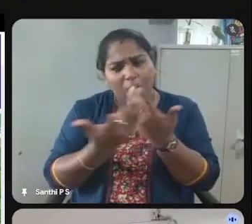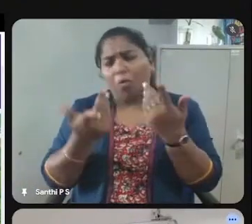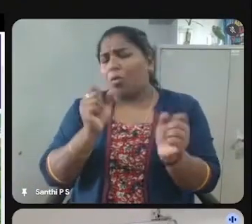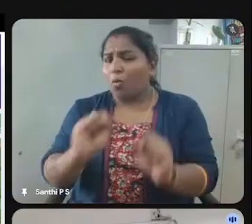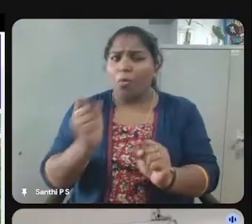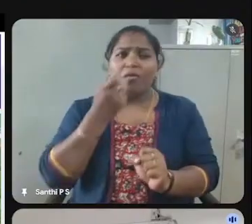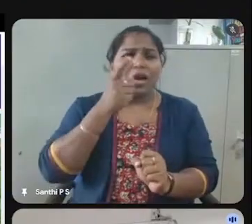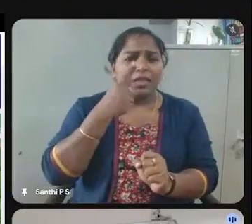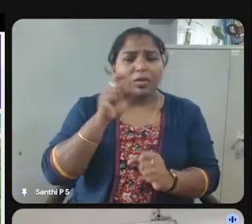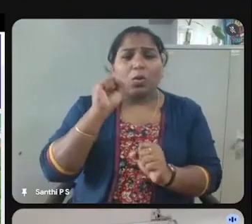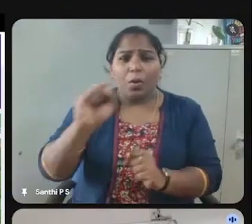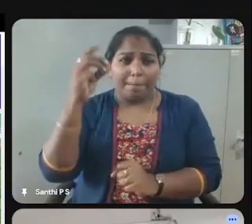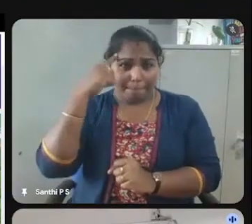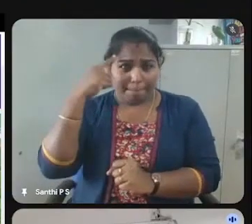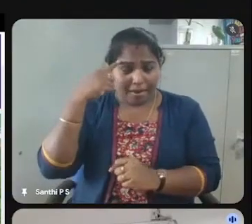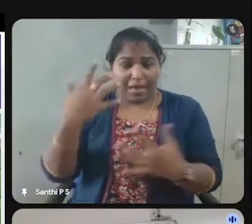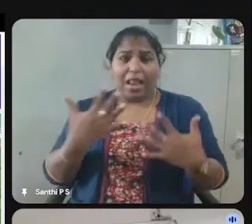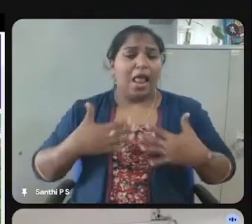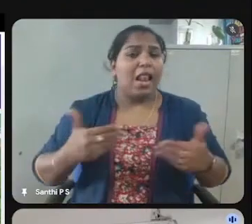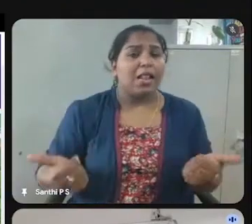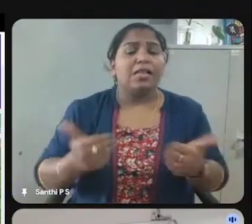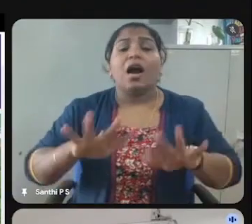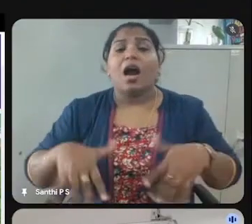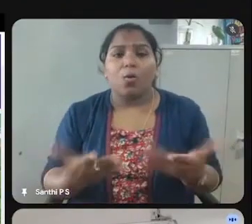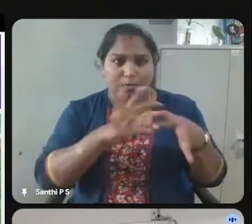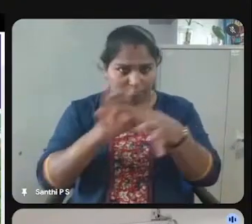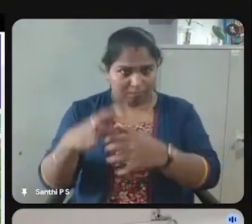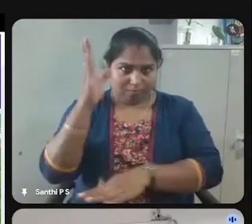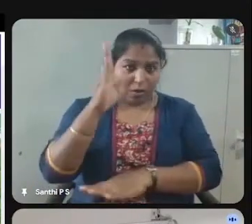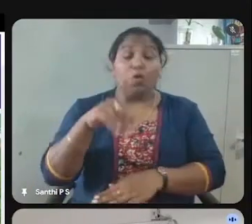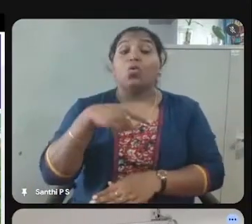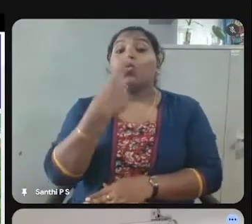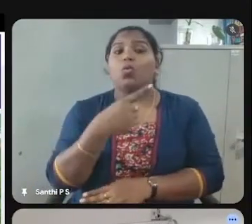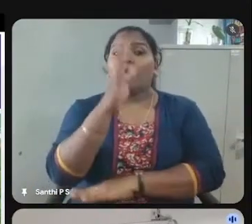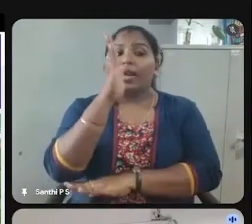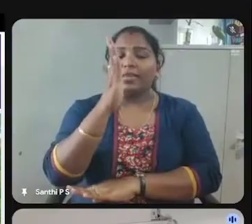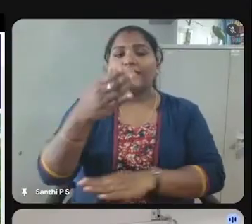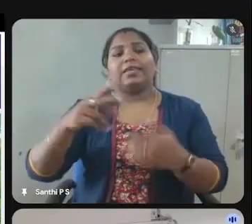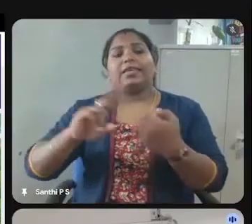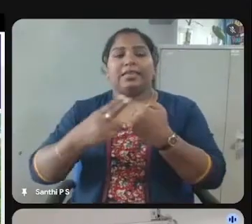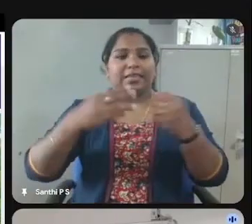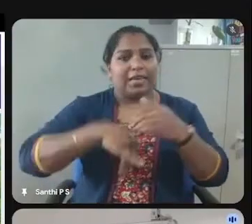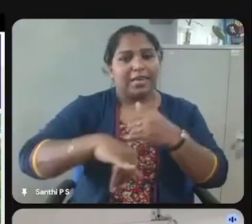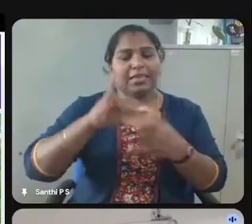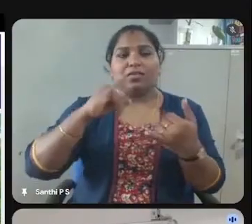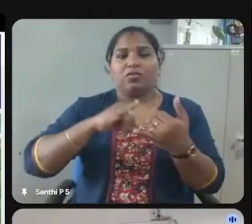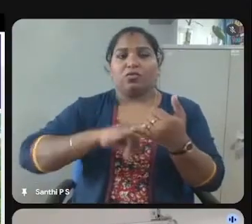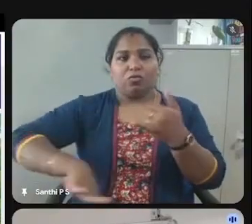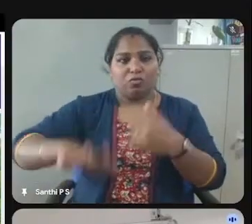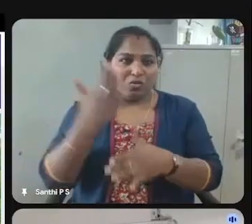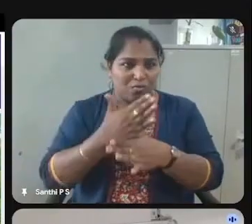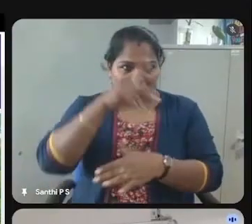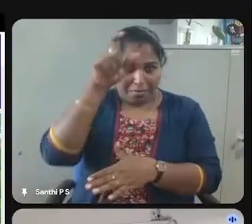ചെയ്യുന്നത് തിരുവനന്തപുരം നാഷണൽ ഇൻസ്റ്റിറ്റ്യൂട്ട് ഓഫ് സ്പീച്ച് ആൻഡ് ഹിയറിംഗിലെ സൈക്കോളജിസ്റ്റായ സിയാന റഫീഖാണ്. ഈ മേഖലയിൽ മാഡത്തിന്റെ പരിചയസമ്പത്ത്